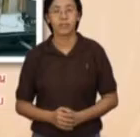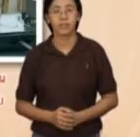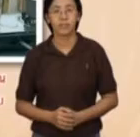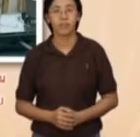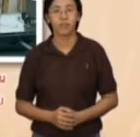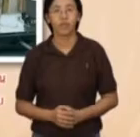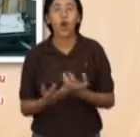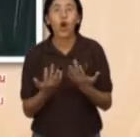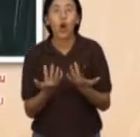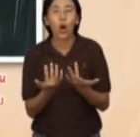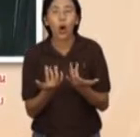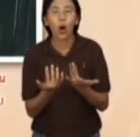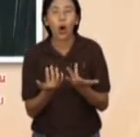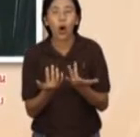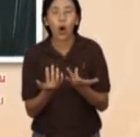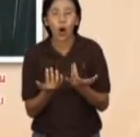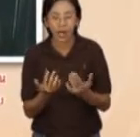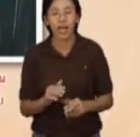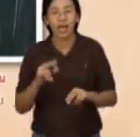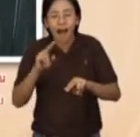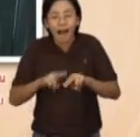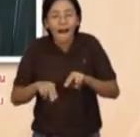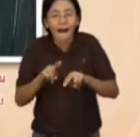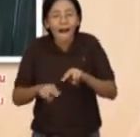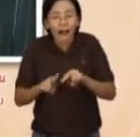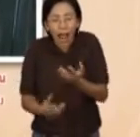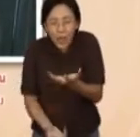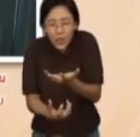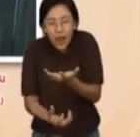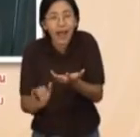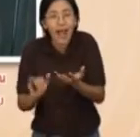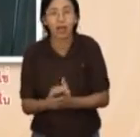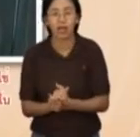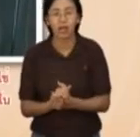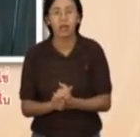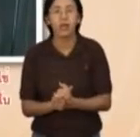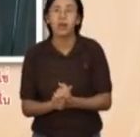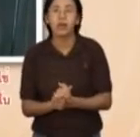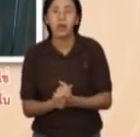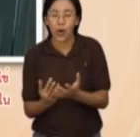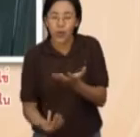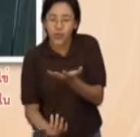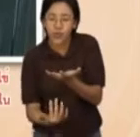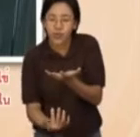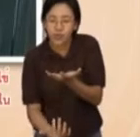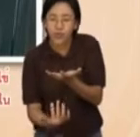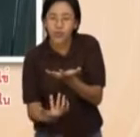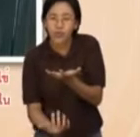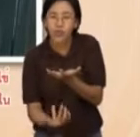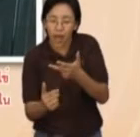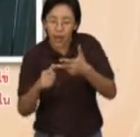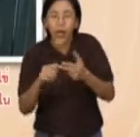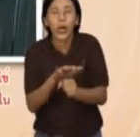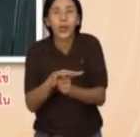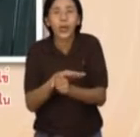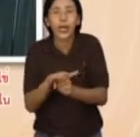เดี๋ยวรอให้ไข่ น้ำนี่คือ ไม่เราจะไม่ใช้ไฟแรงนะฮะให้น้ำค่อยๆเดือดขึ้นม